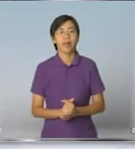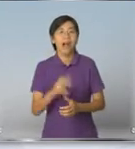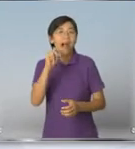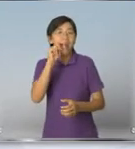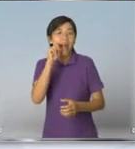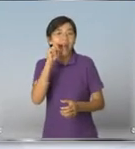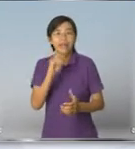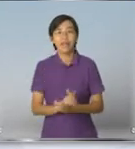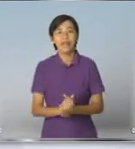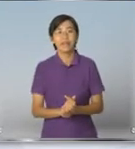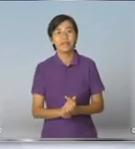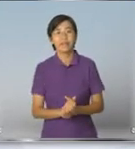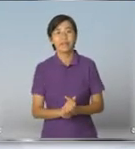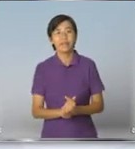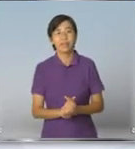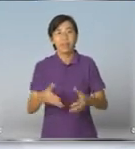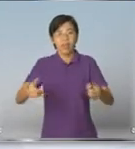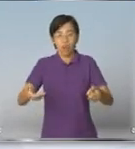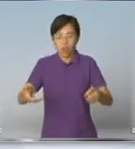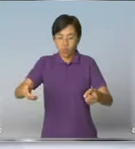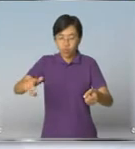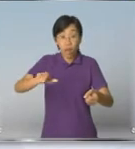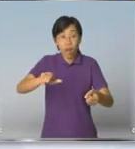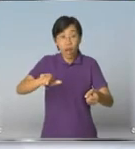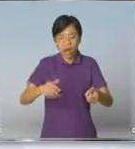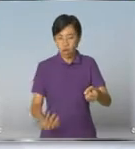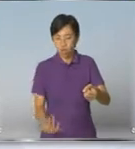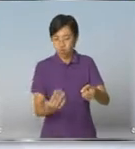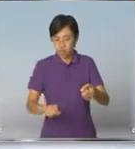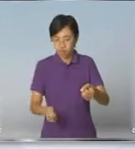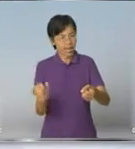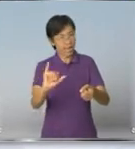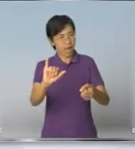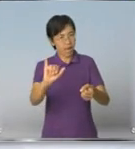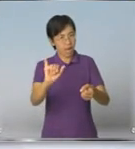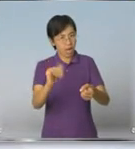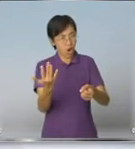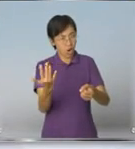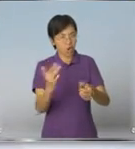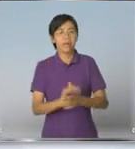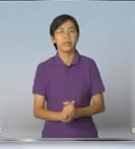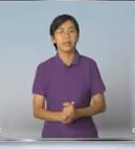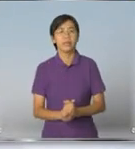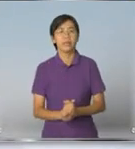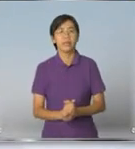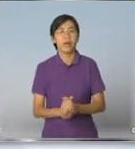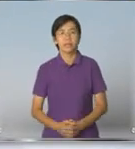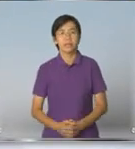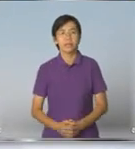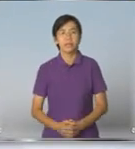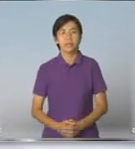มอันนี้คนโดยไม่ต้องเปิดไฟ ยังค่ะยังไม่เปิดค่ะ โอ้สีเป็นม่วงสวยเลยครับม่วงอ่อ